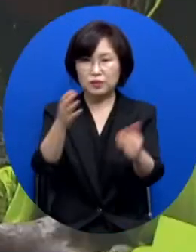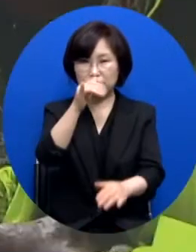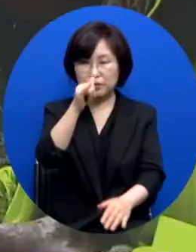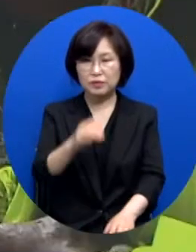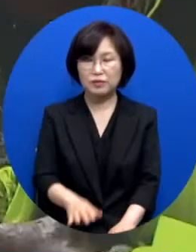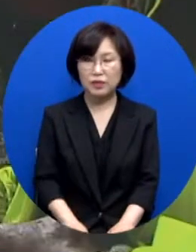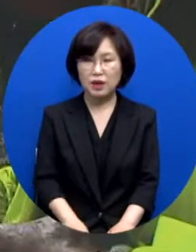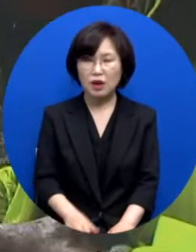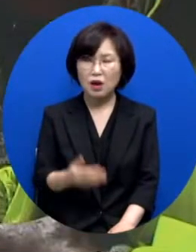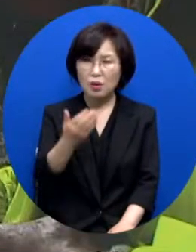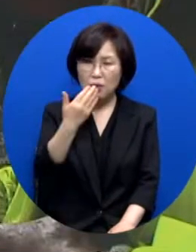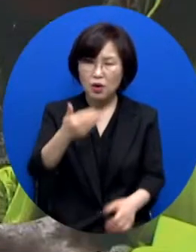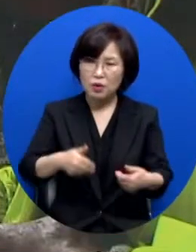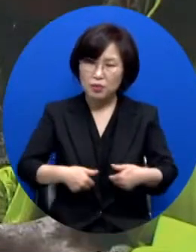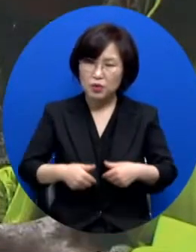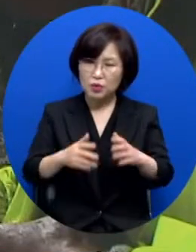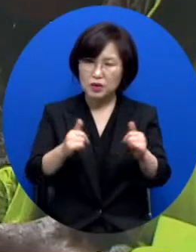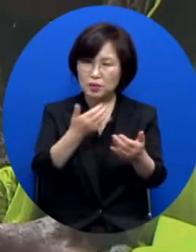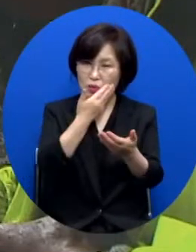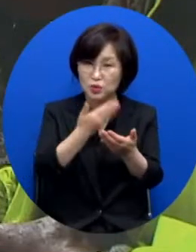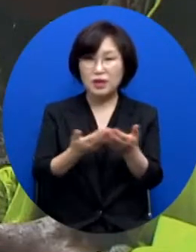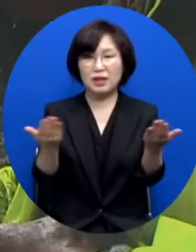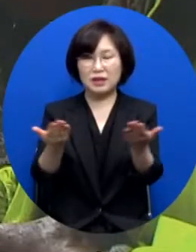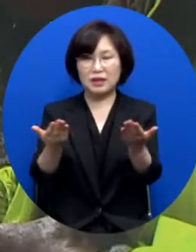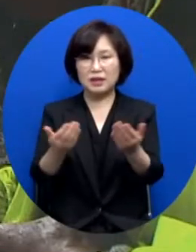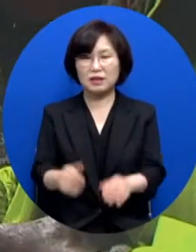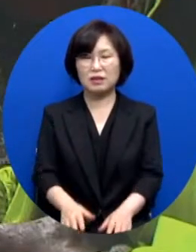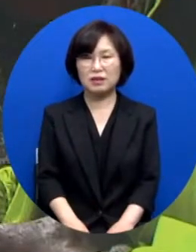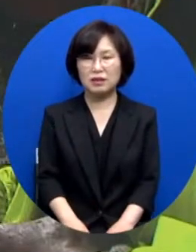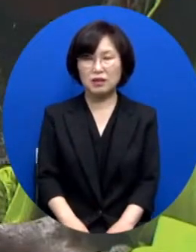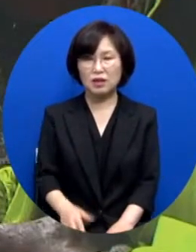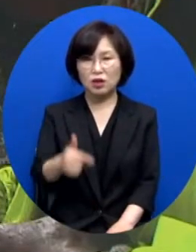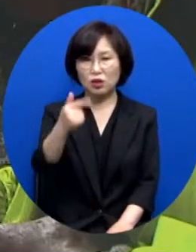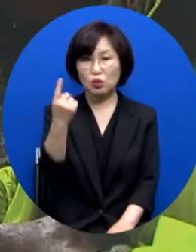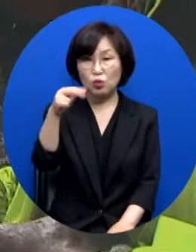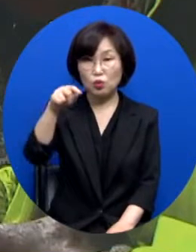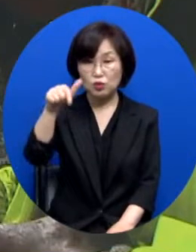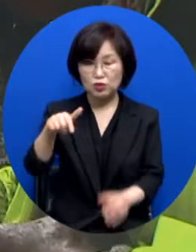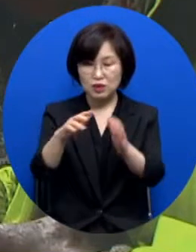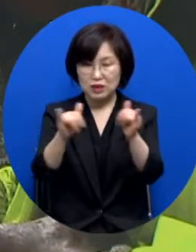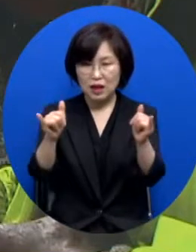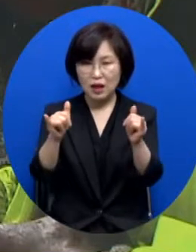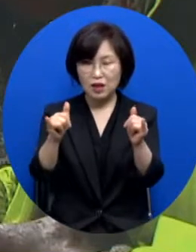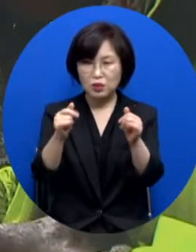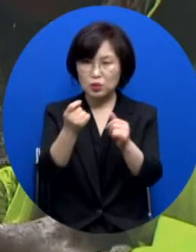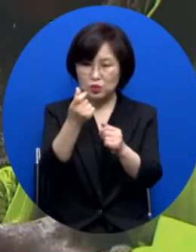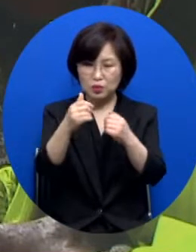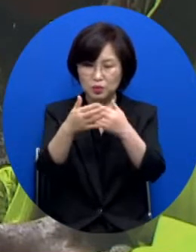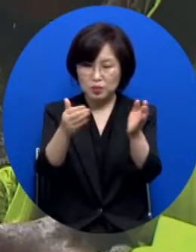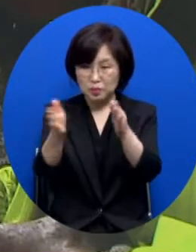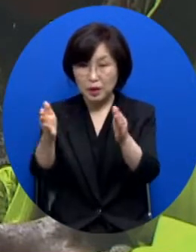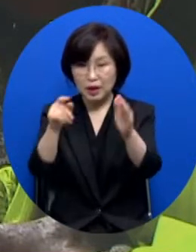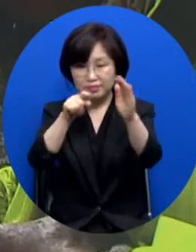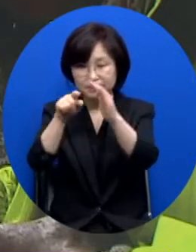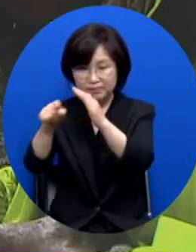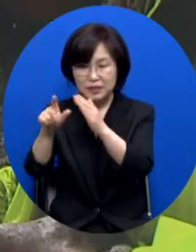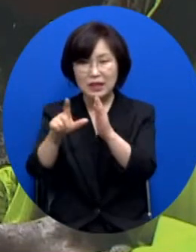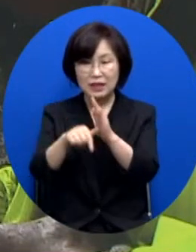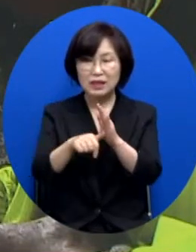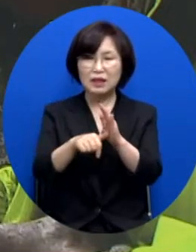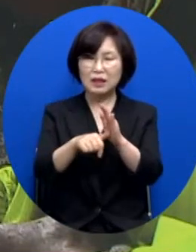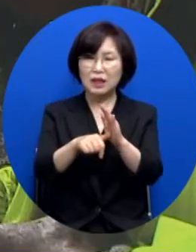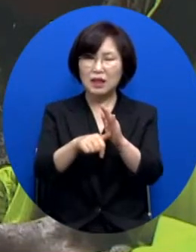밥한끼 필요한 분들에겐 정말 귀한 사역인데요. 노숙인이나 쪽방촌을 다니시면서 기억에 남는 사연이 있으시다면